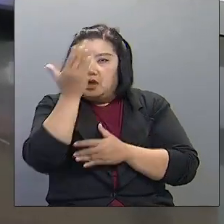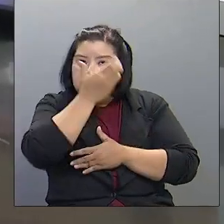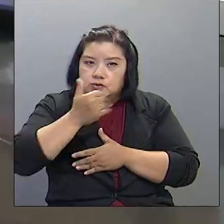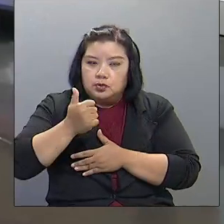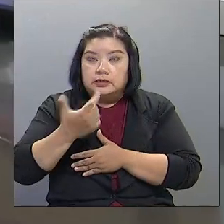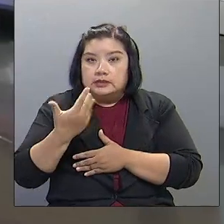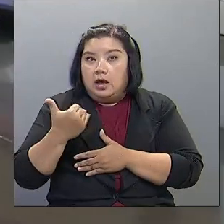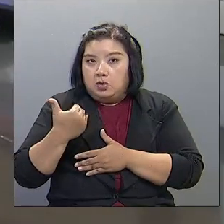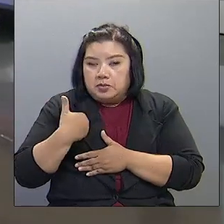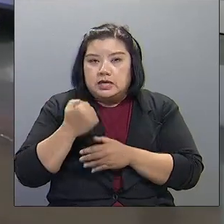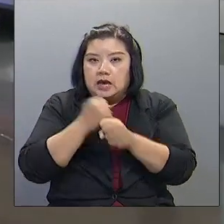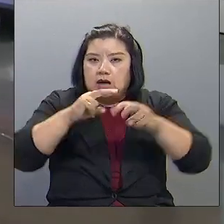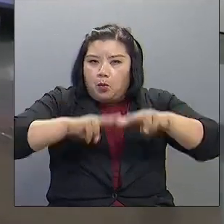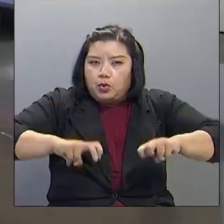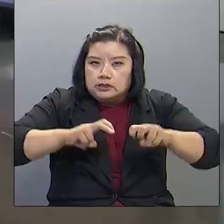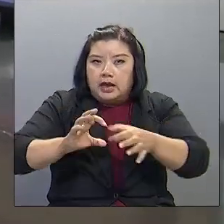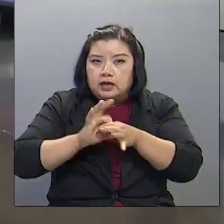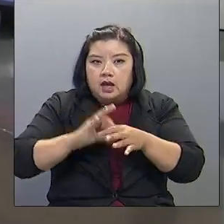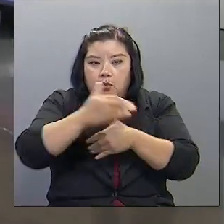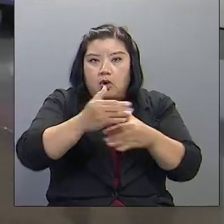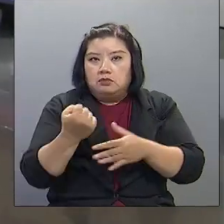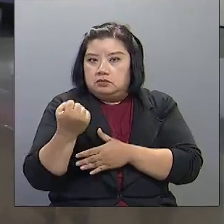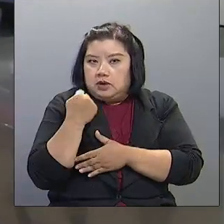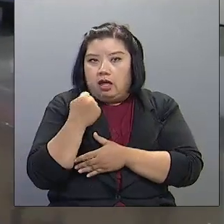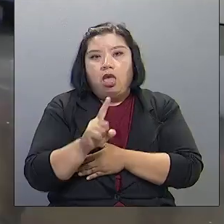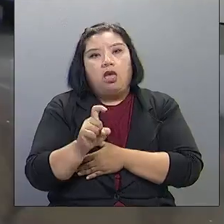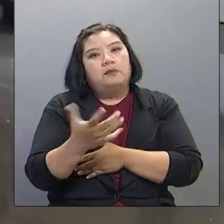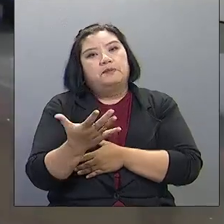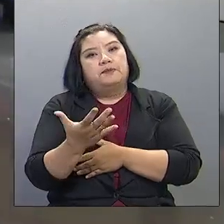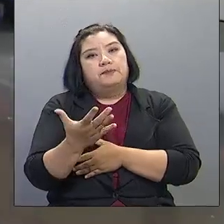การยกระดับการวิจัยต่างๆเพื่อเพิ่มความแข็งแกร่งให้กับบรรจุภัณฑ์ด้วยค่ะ ขอบคุณค่ะ